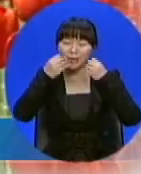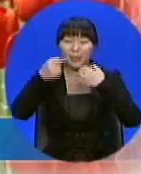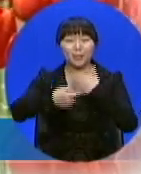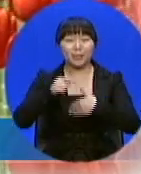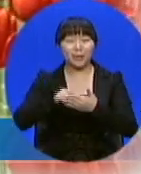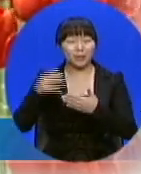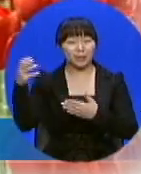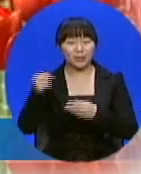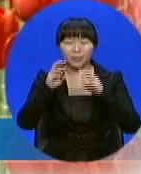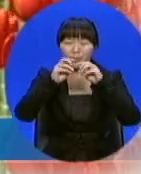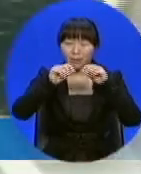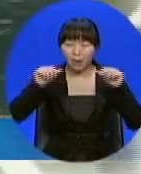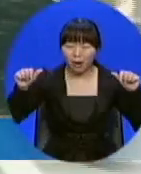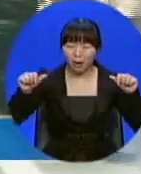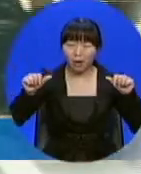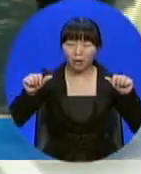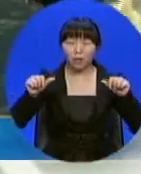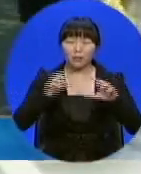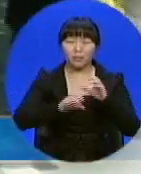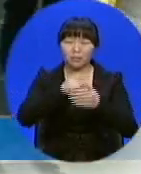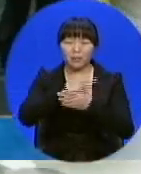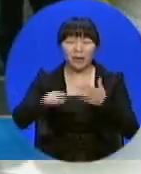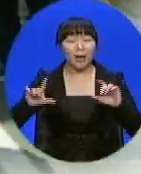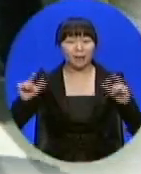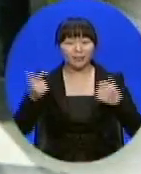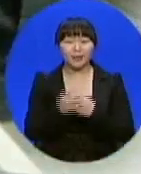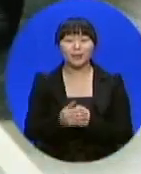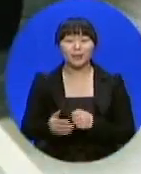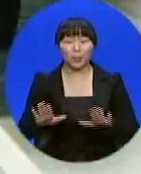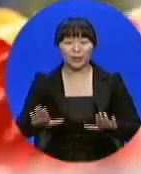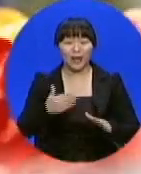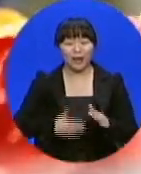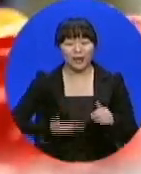마음에 미세먼지가 봄아리가 되지 않도록 이번 시간